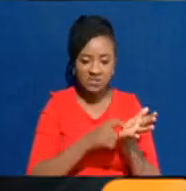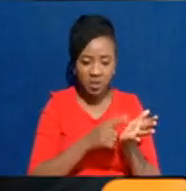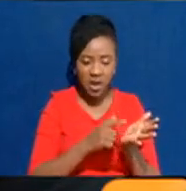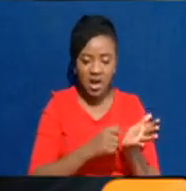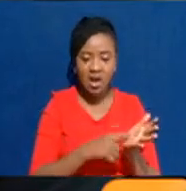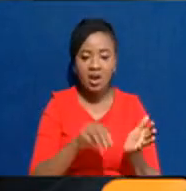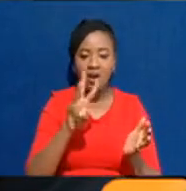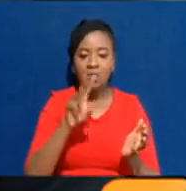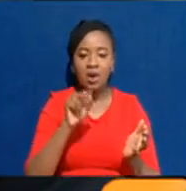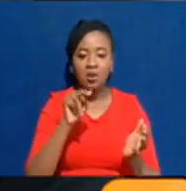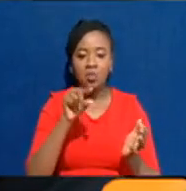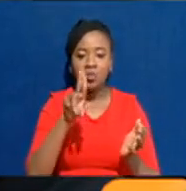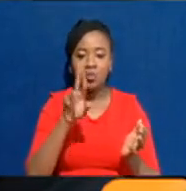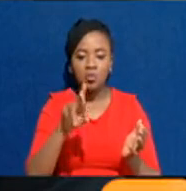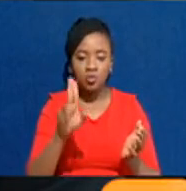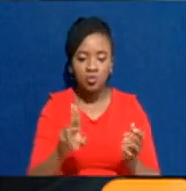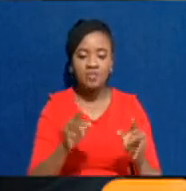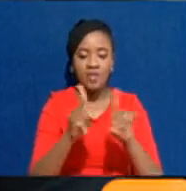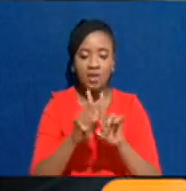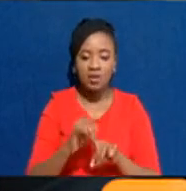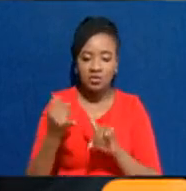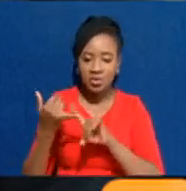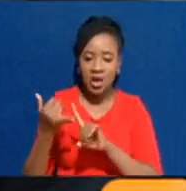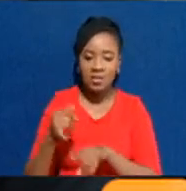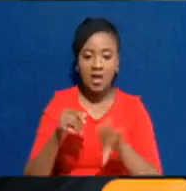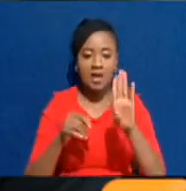Hospital, Ngupu, Imenti South,